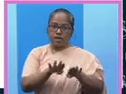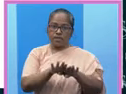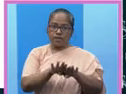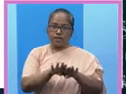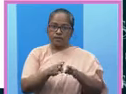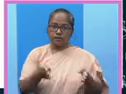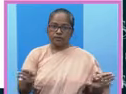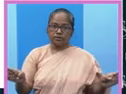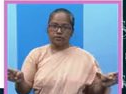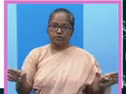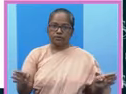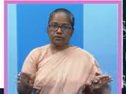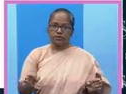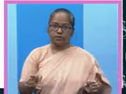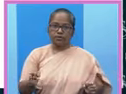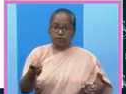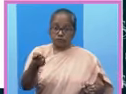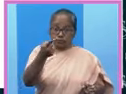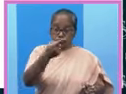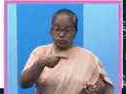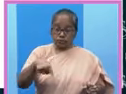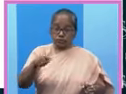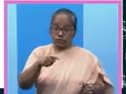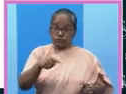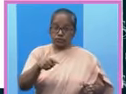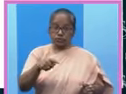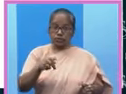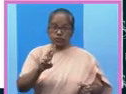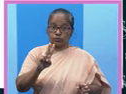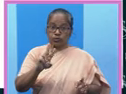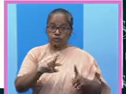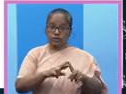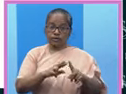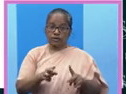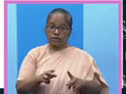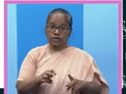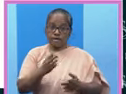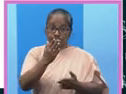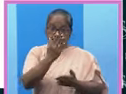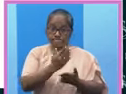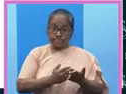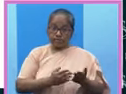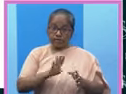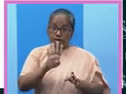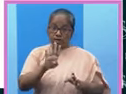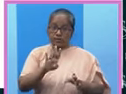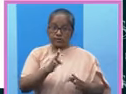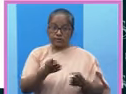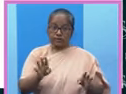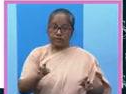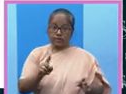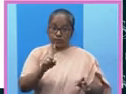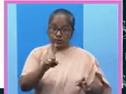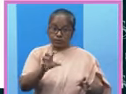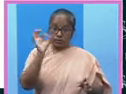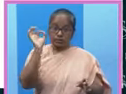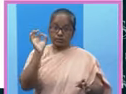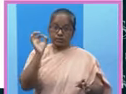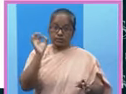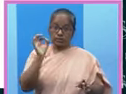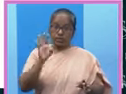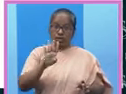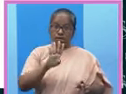பிரிச்சிருக்கிறேன், இங்கேருந்து ஆரம்பித்து சுற்றி வந்து இதில் முடிஞ்சிச்சுன்னா 2πr. இதை நாலு பாகமாக பிரித்து அதில் ஒரு பாகம்